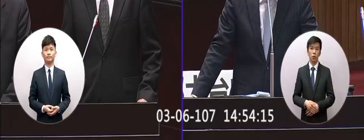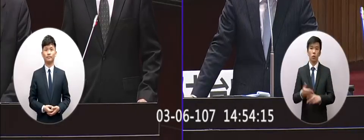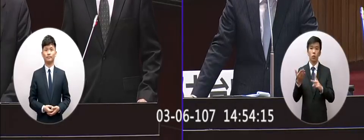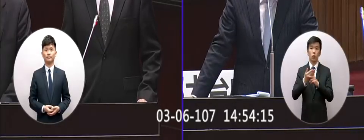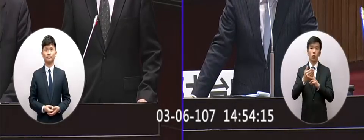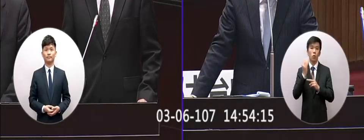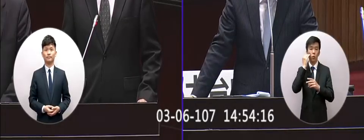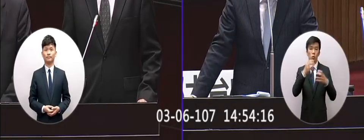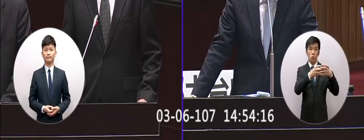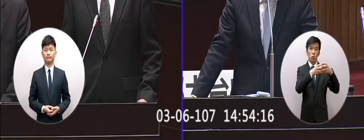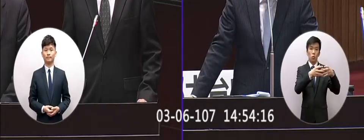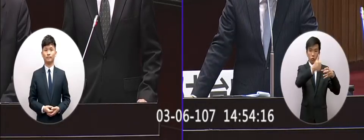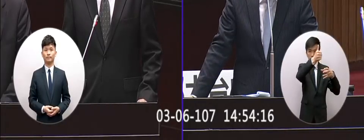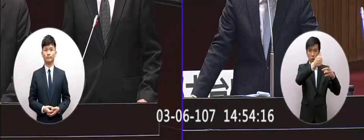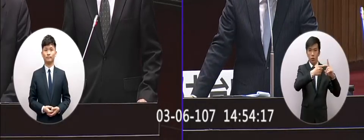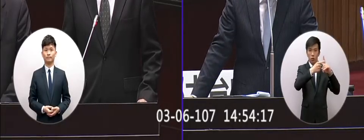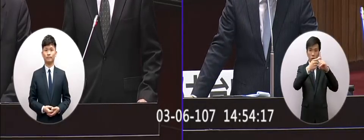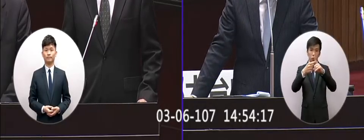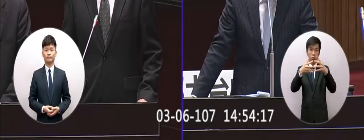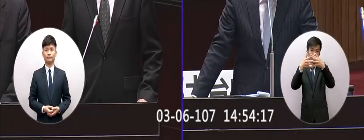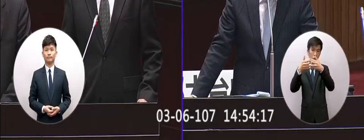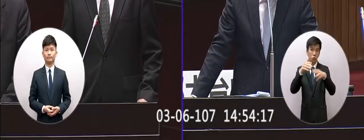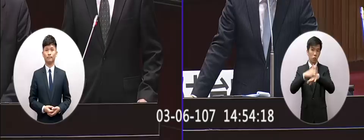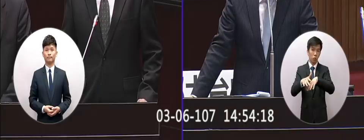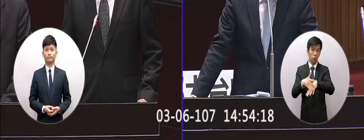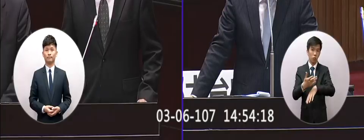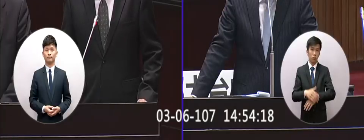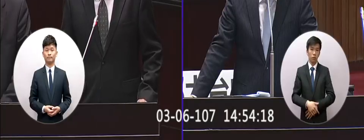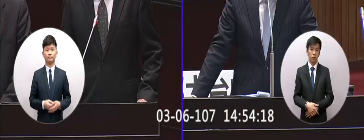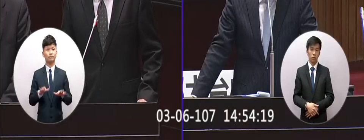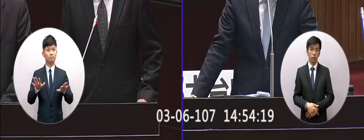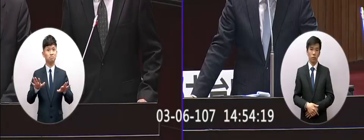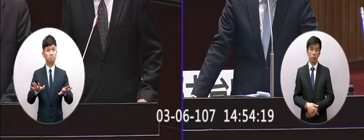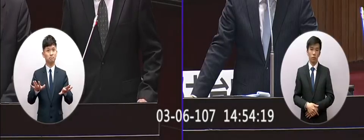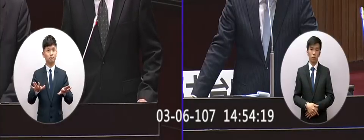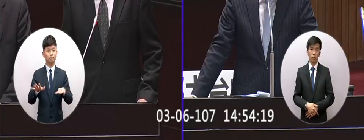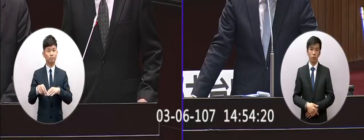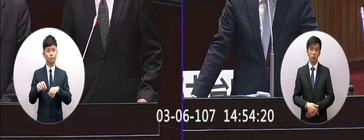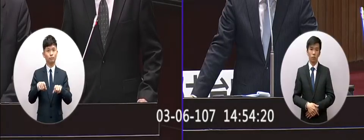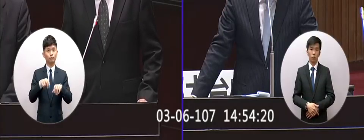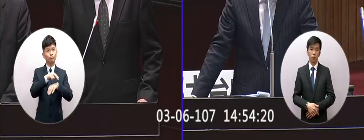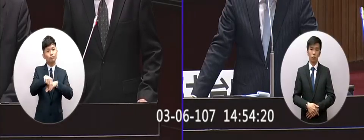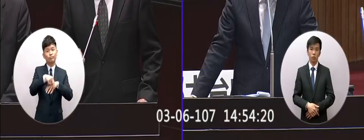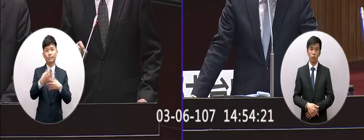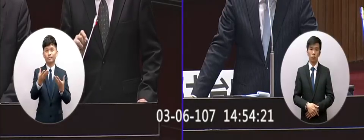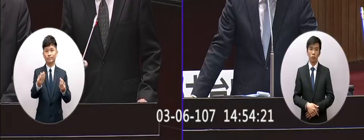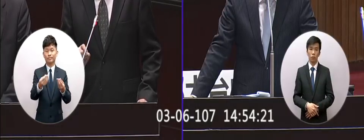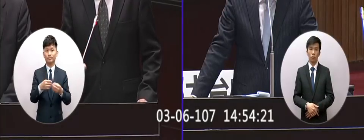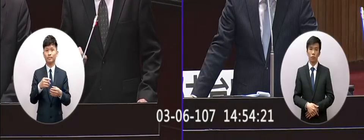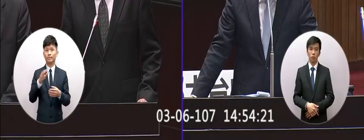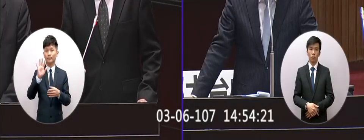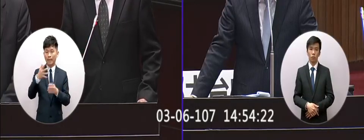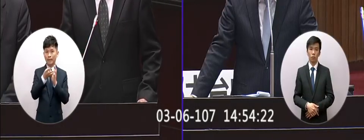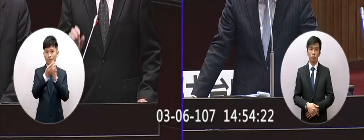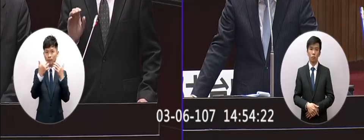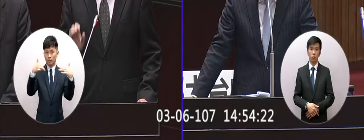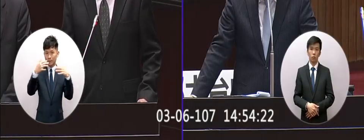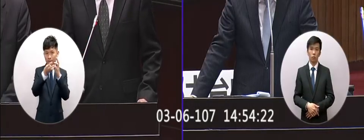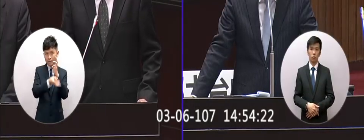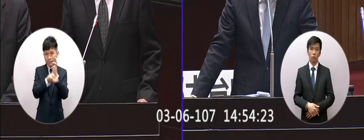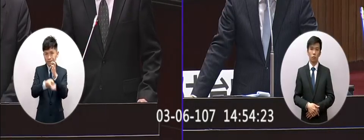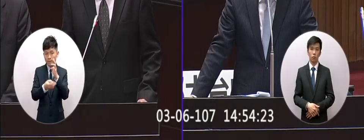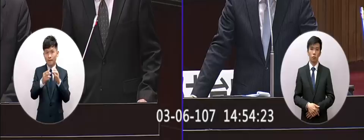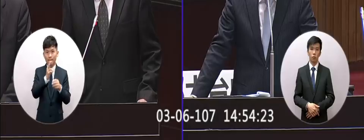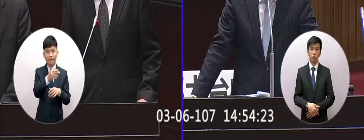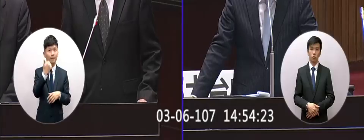府也很敏感啦。那你未来会不会到华府？ 目前是没有这样子的规划。那至于说细节的问题，比如说